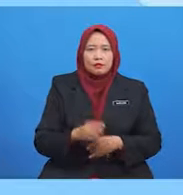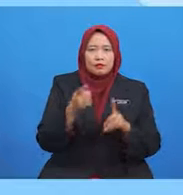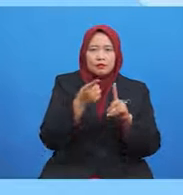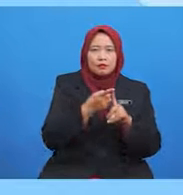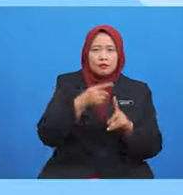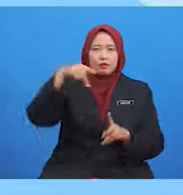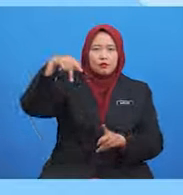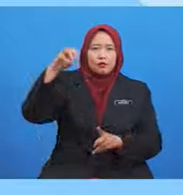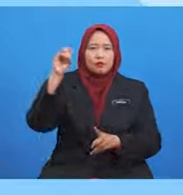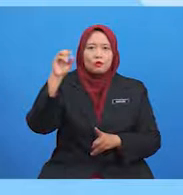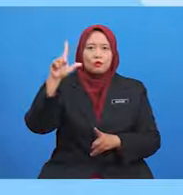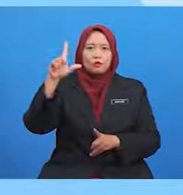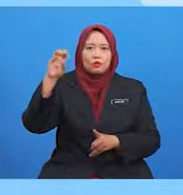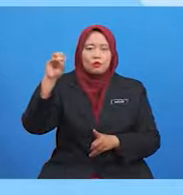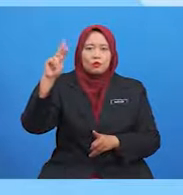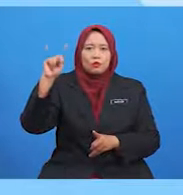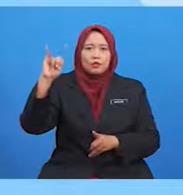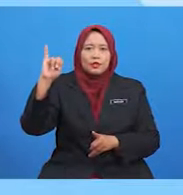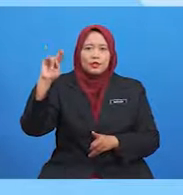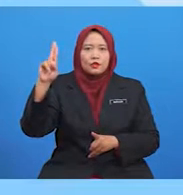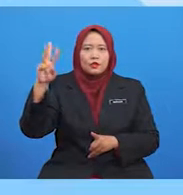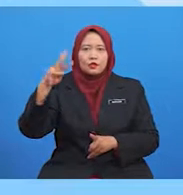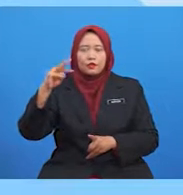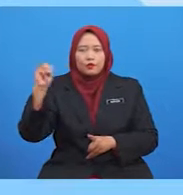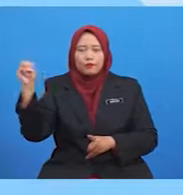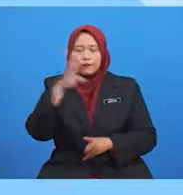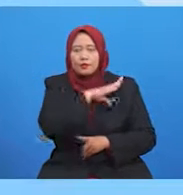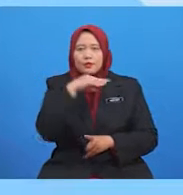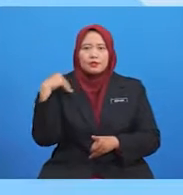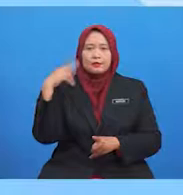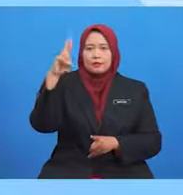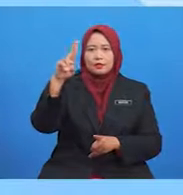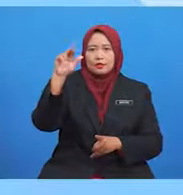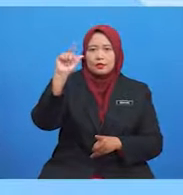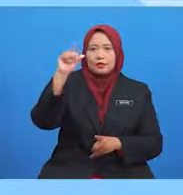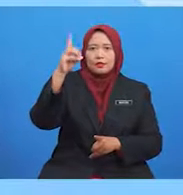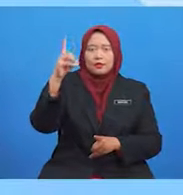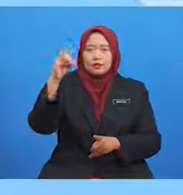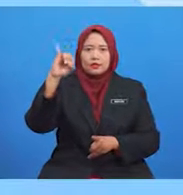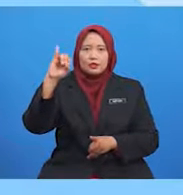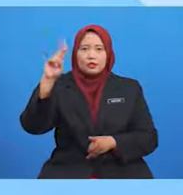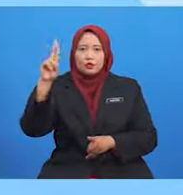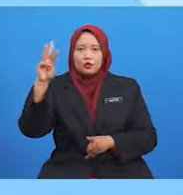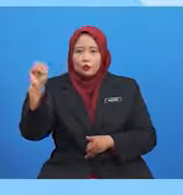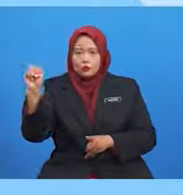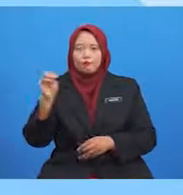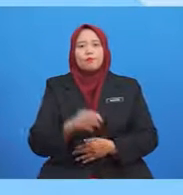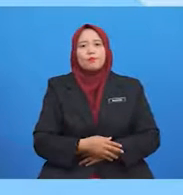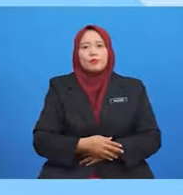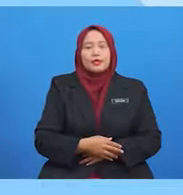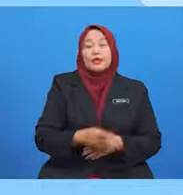kedua iaitu radium. Murid-murid boleh melihat rajah yang